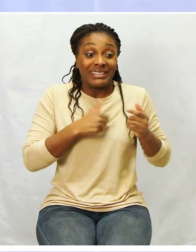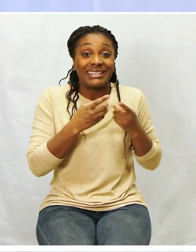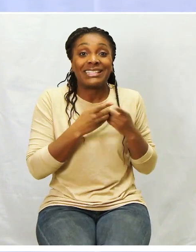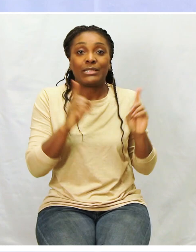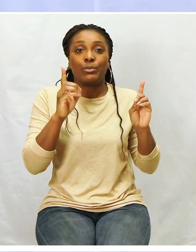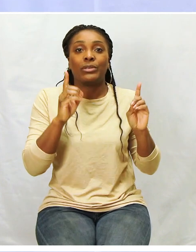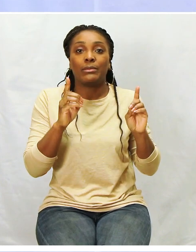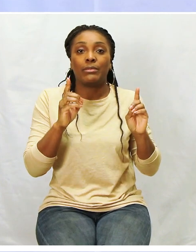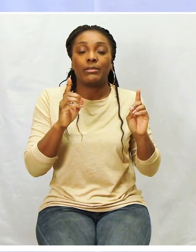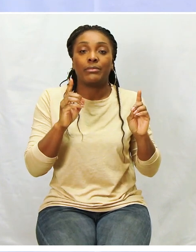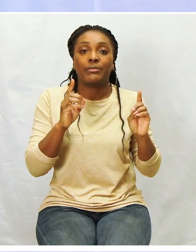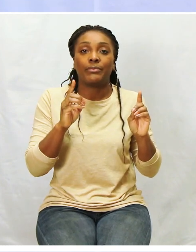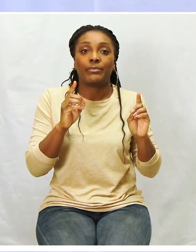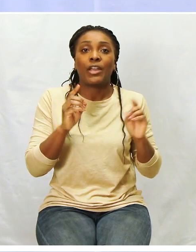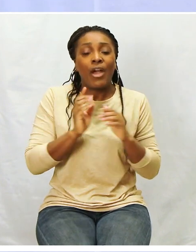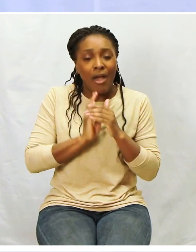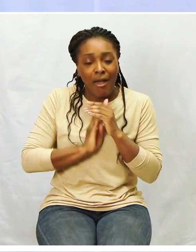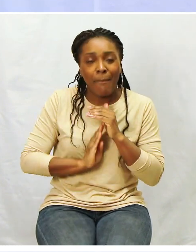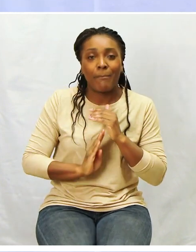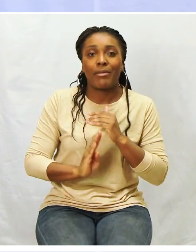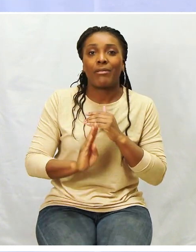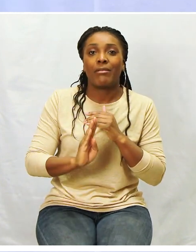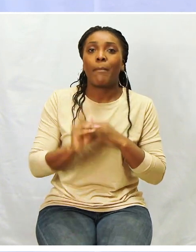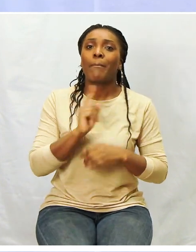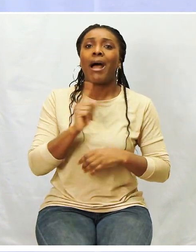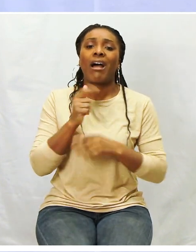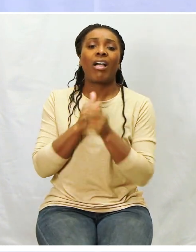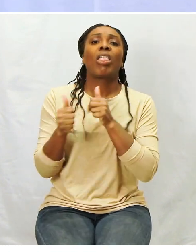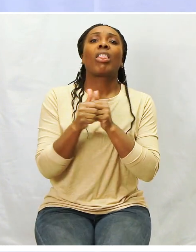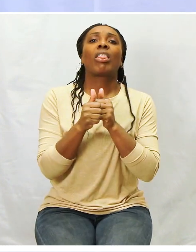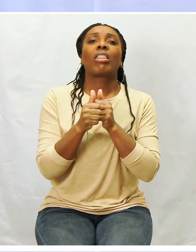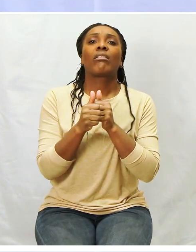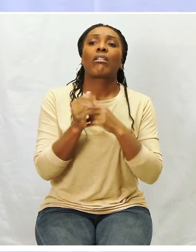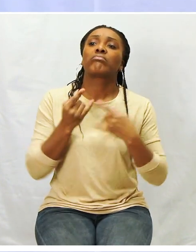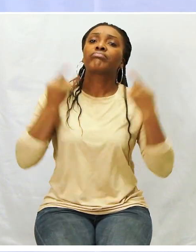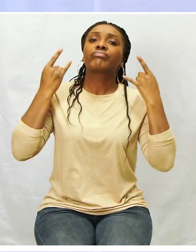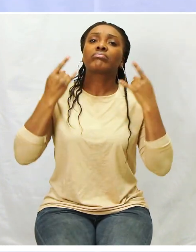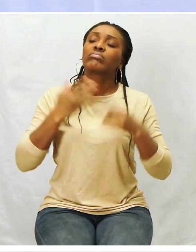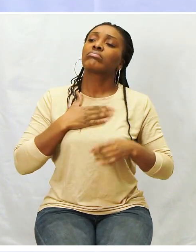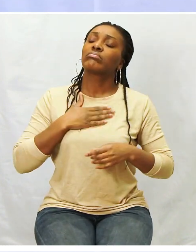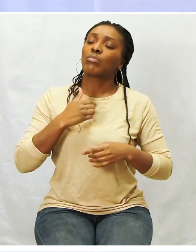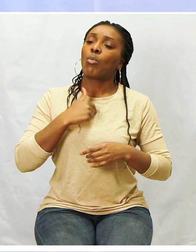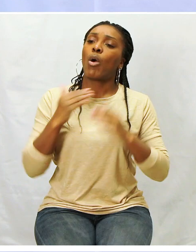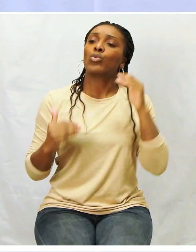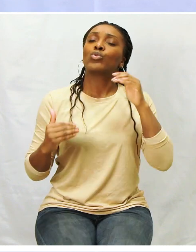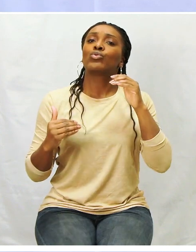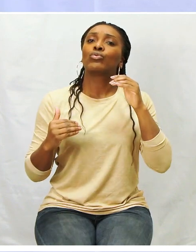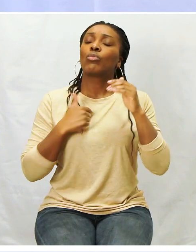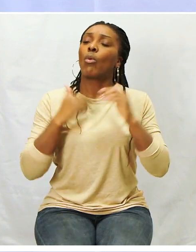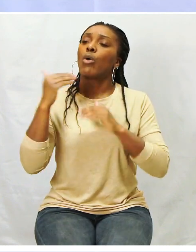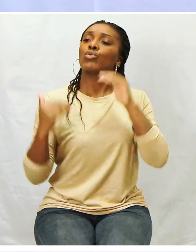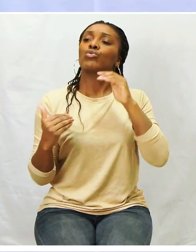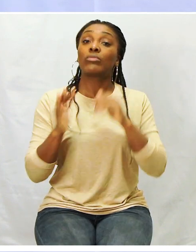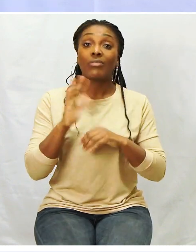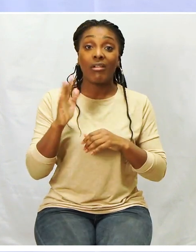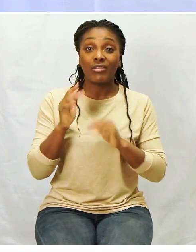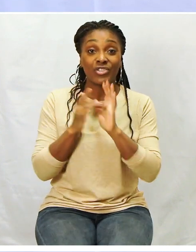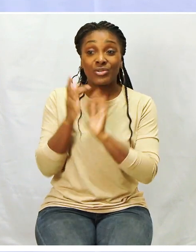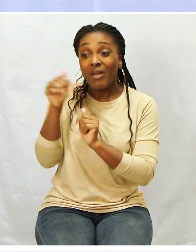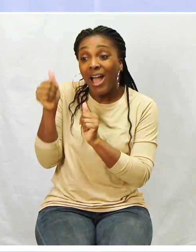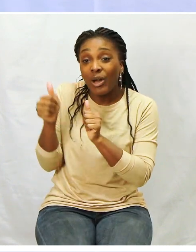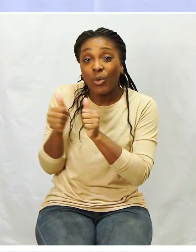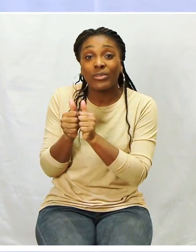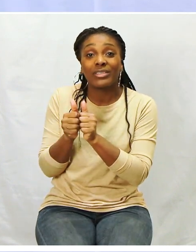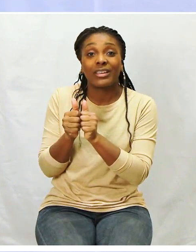l'accompagnant. Et qu'il était humble, c'est-à-dire il n'était pas celui qui allait se mettre au-dessus de la personne à aider, mais qui était à côté, qui savait garder